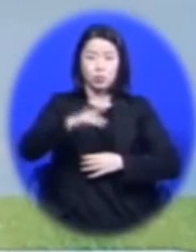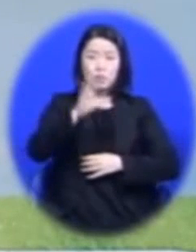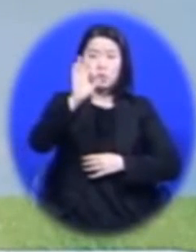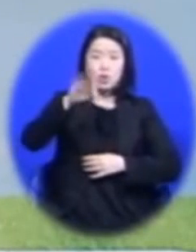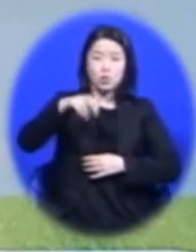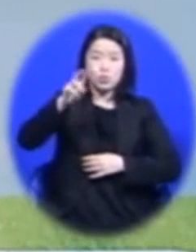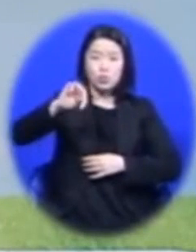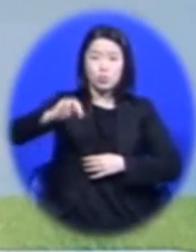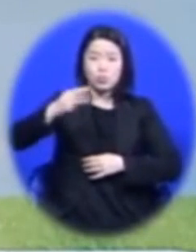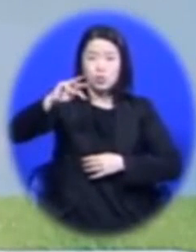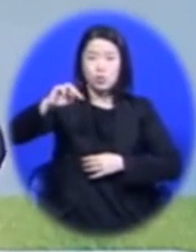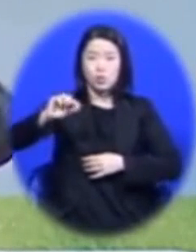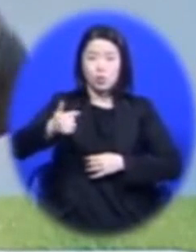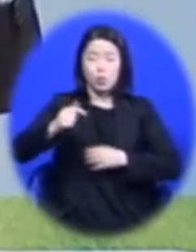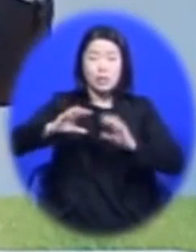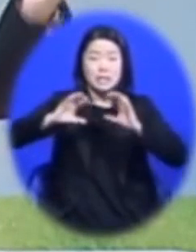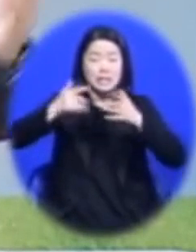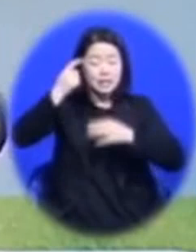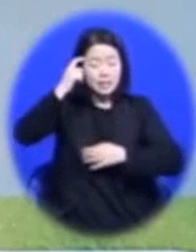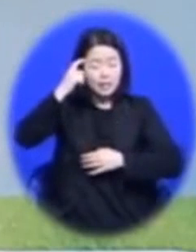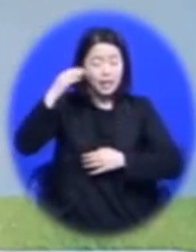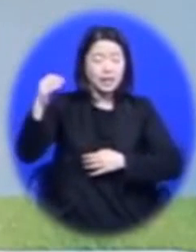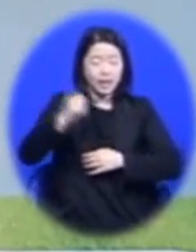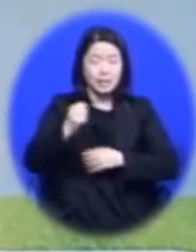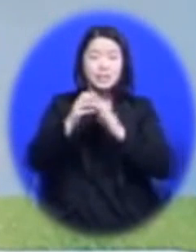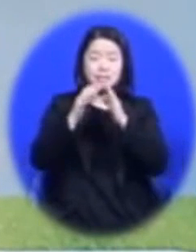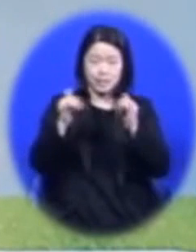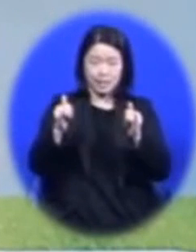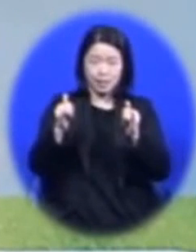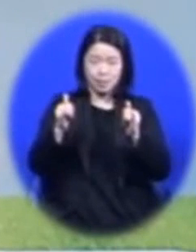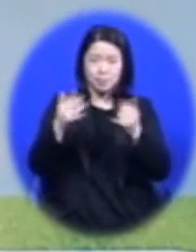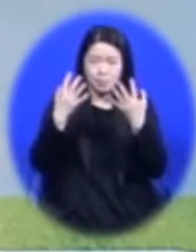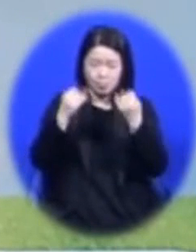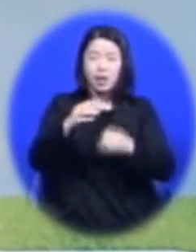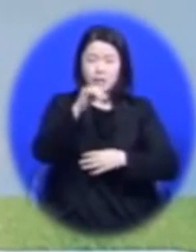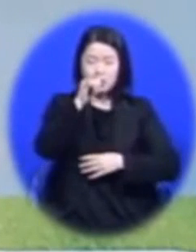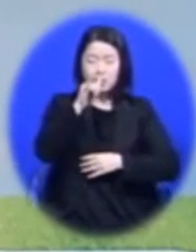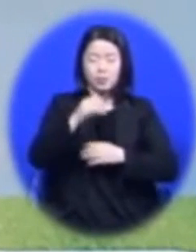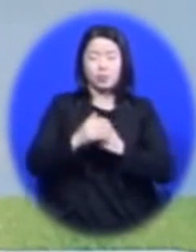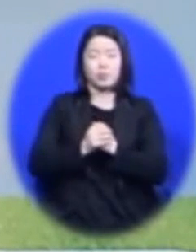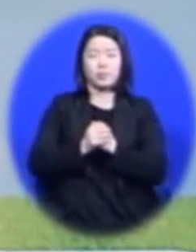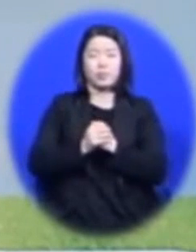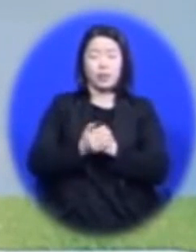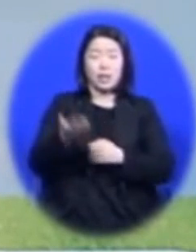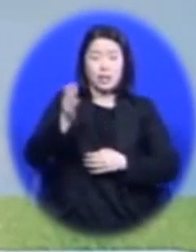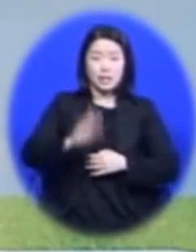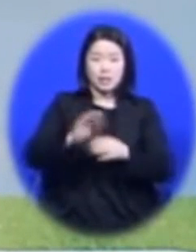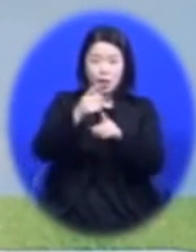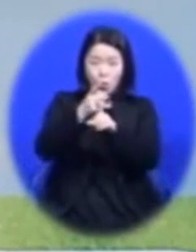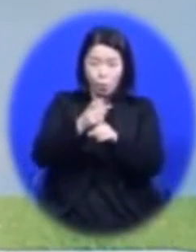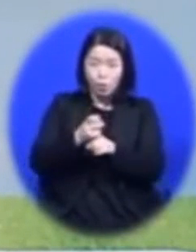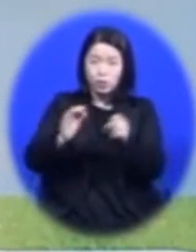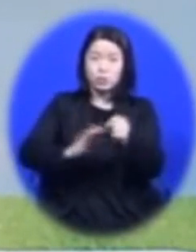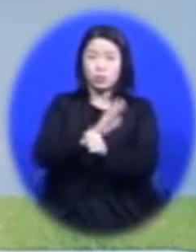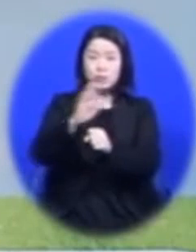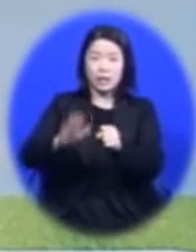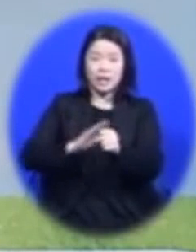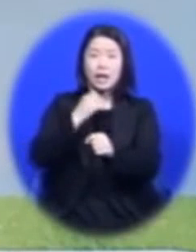있는 사람들이 많습니다. 공산주의자들만 아니고. 그런데 원수를 사랑하는